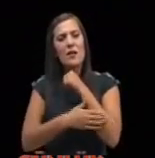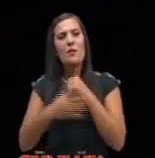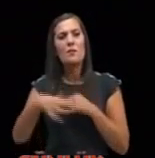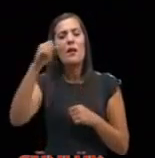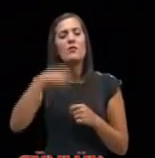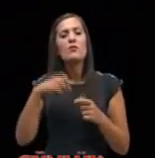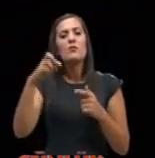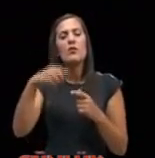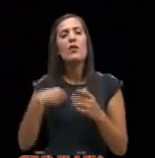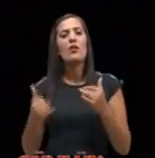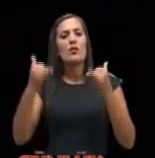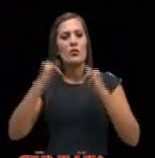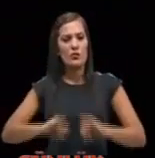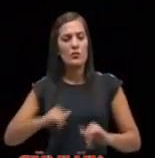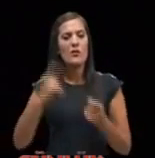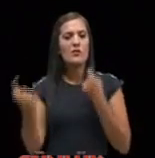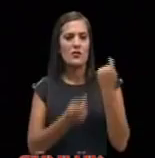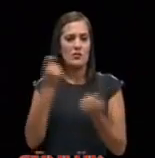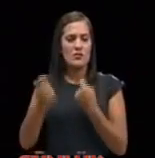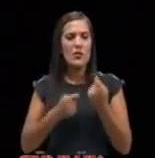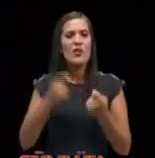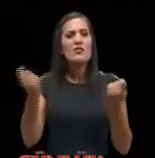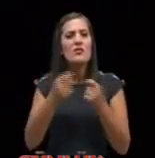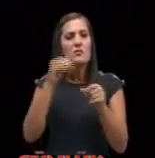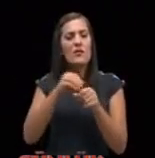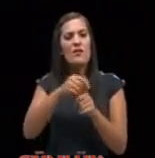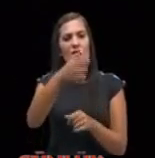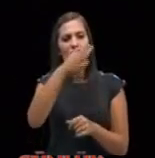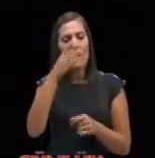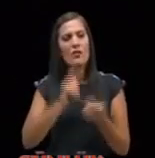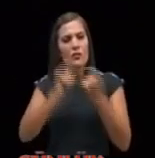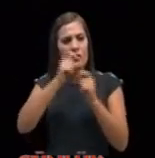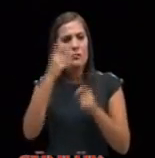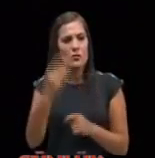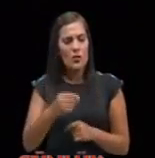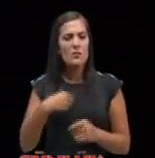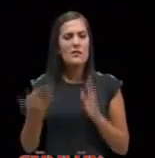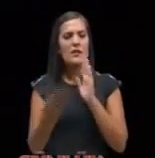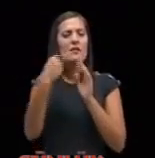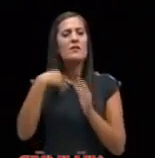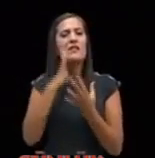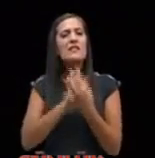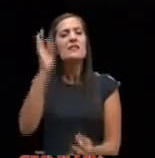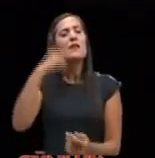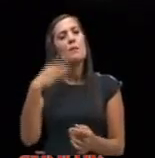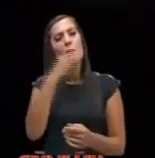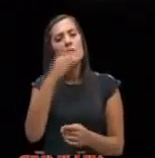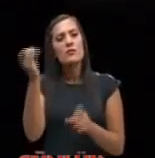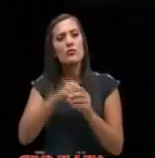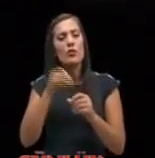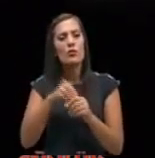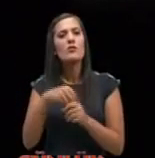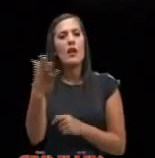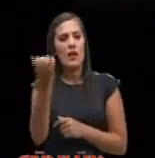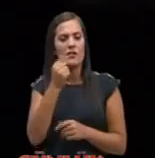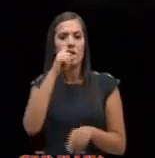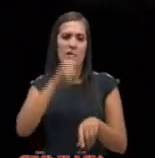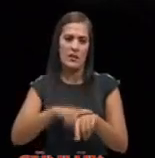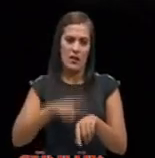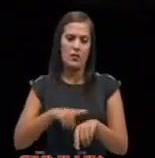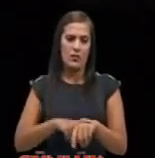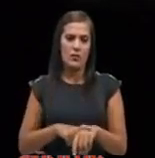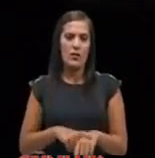Sonrasında elektrik şoku verilmemesine karşın sesi duymalarını takiben korku merkezinde 1-2 gün içinde proteinlerin oluştuğu